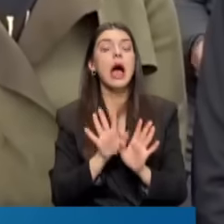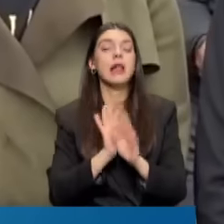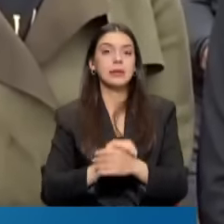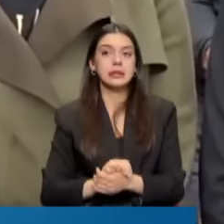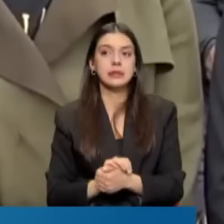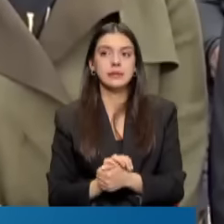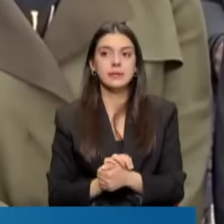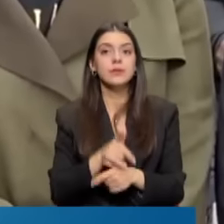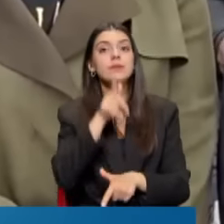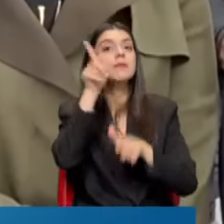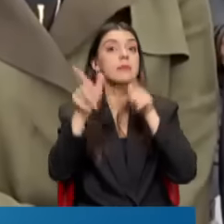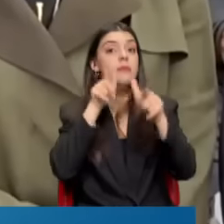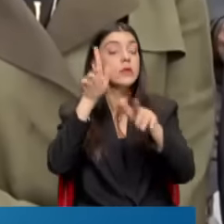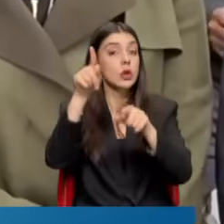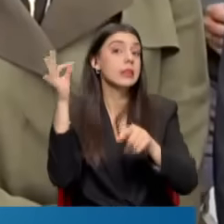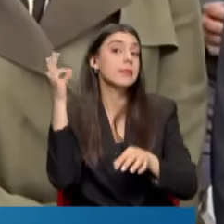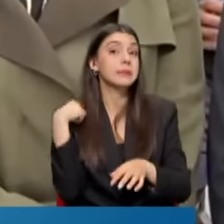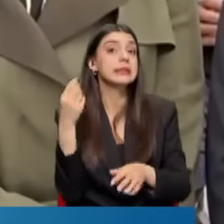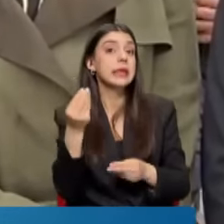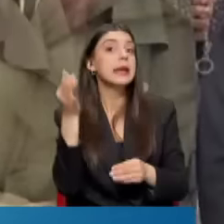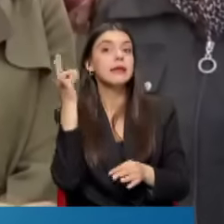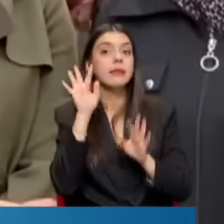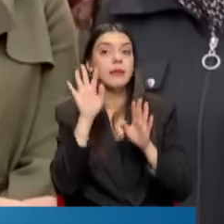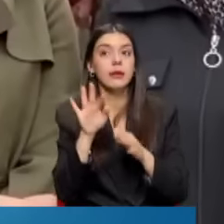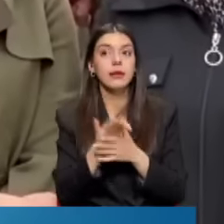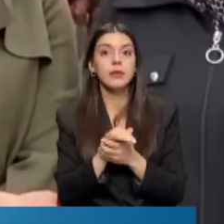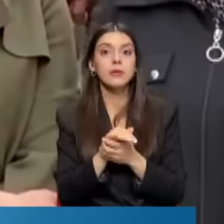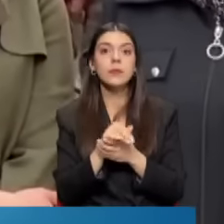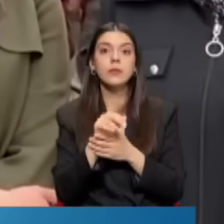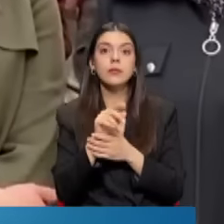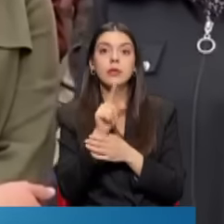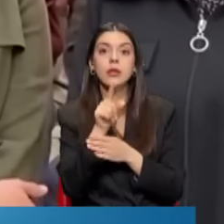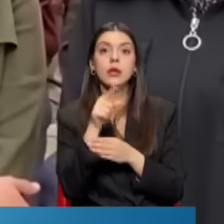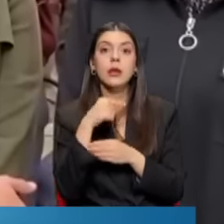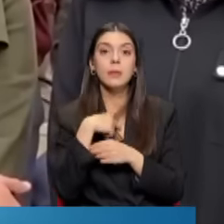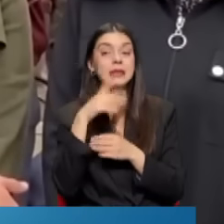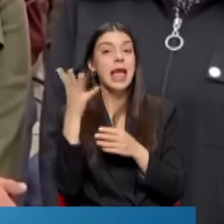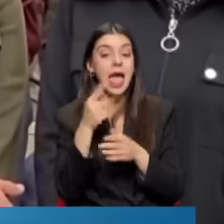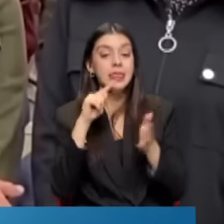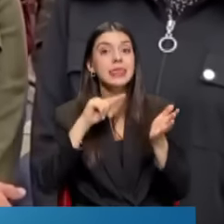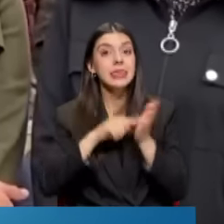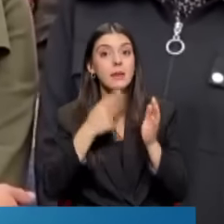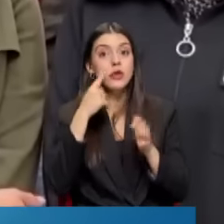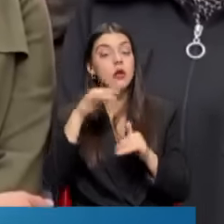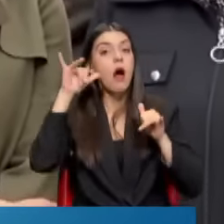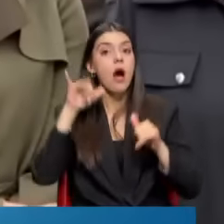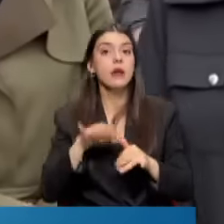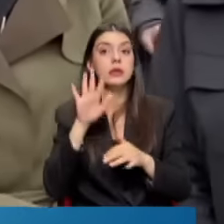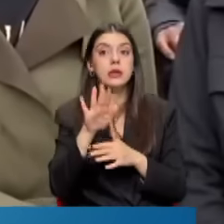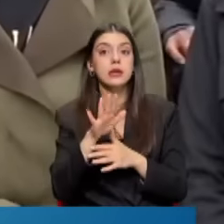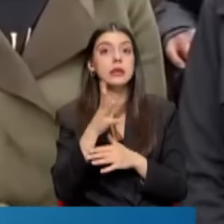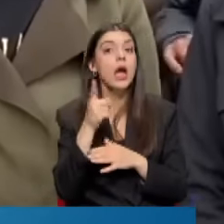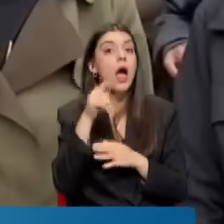kimı buuz bu uım eğitim en temel en temel haktır